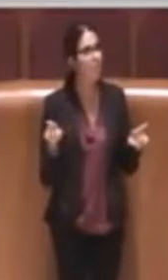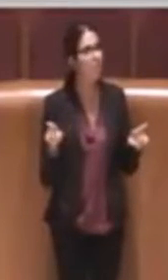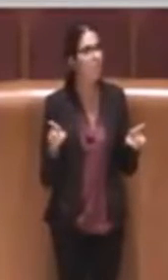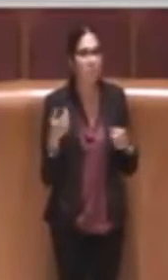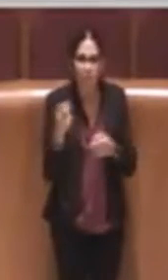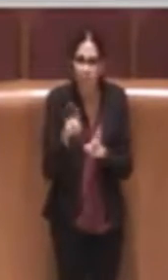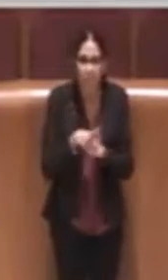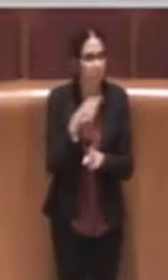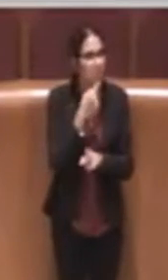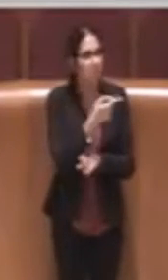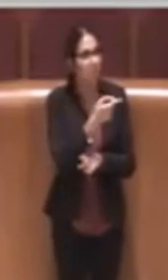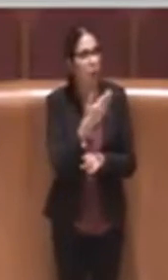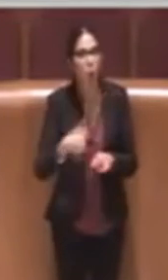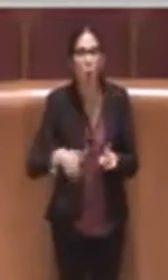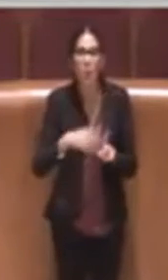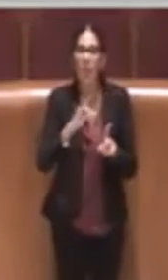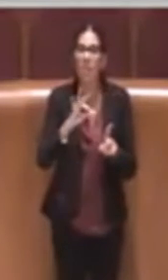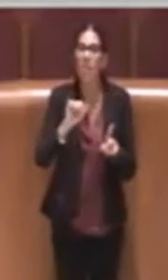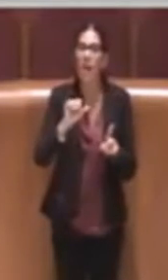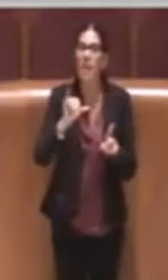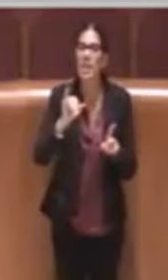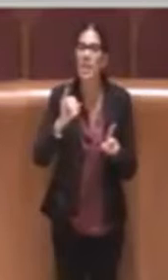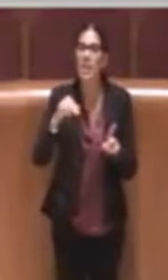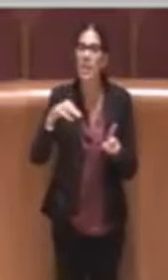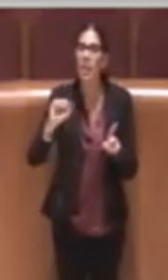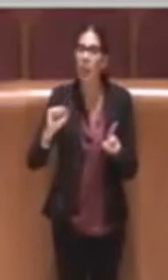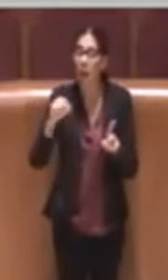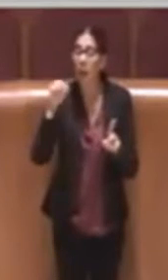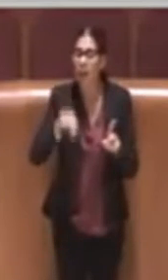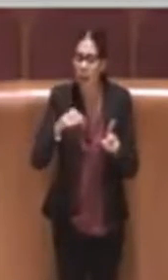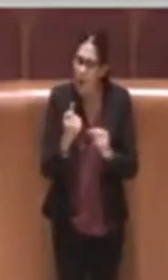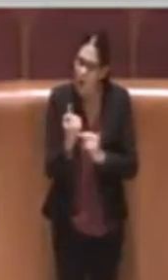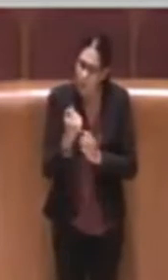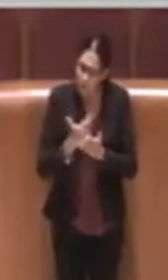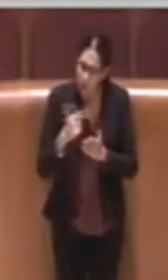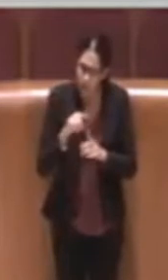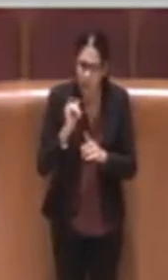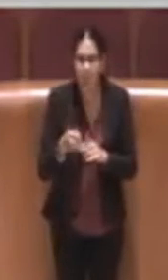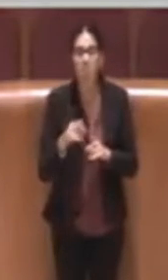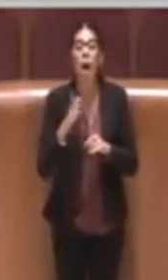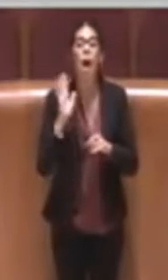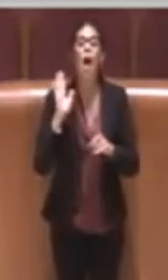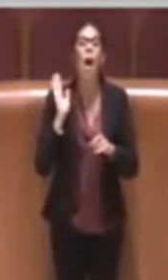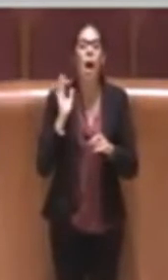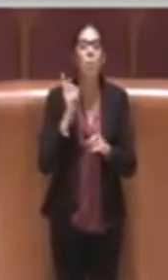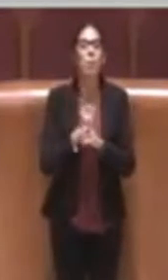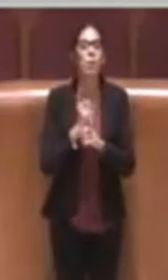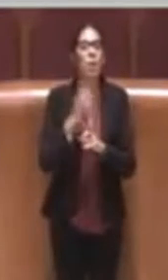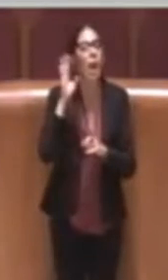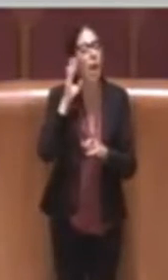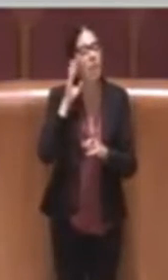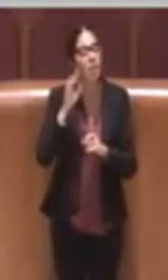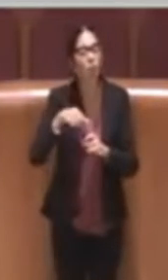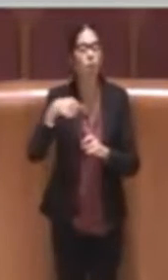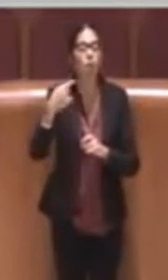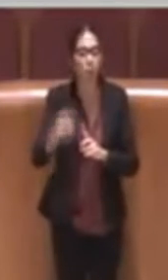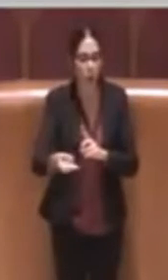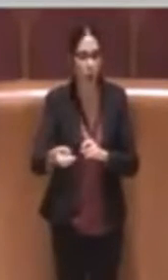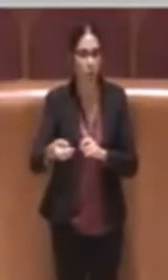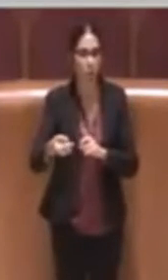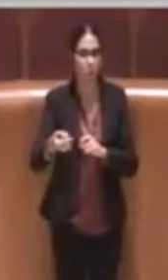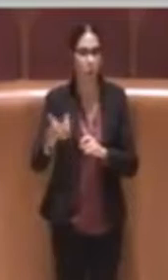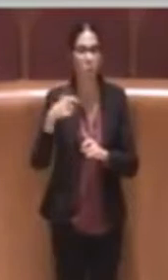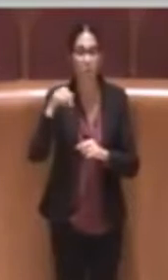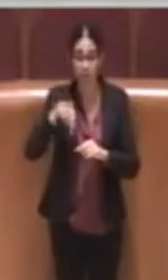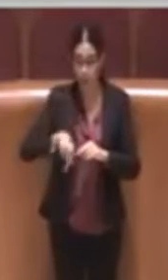consigliere Fassina, questo è un punto importante, ma non deve venir meno poi l'attenzione sul tema, perché dopo